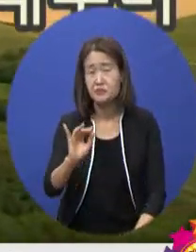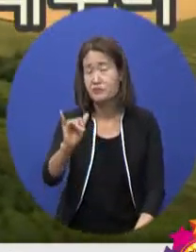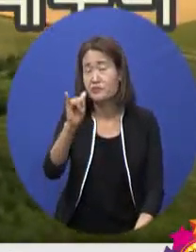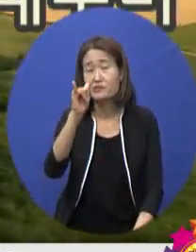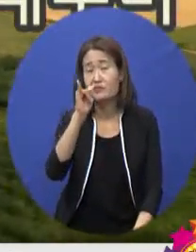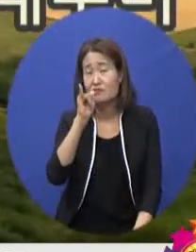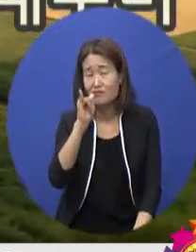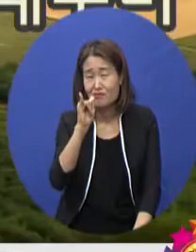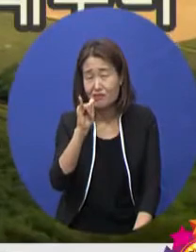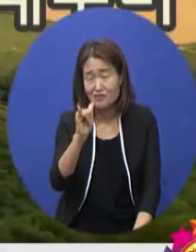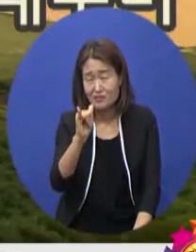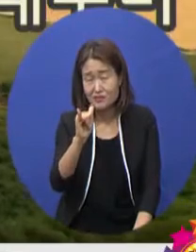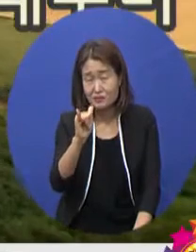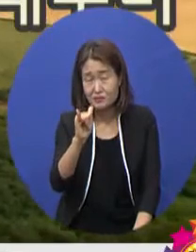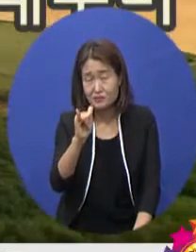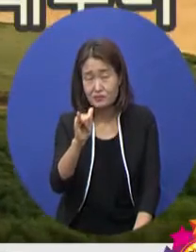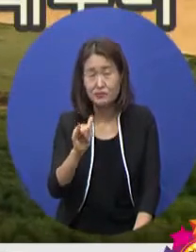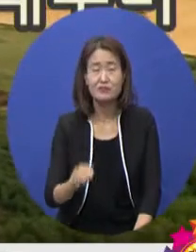마마